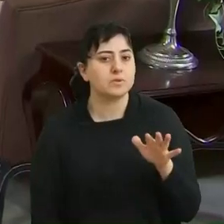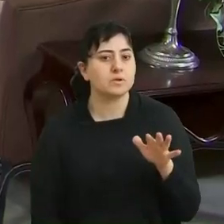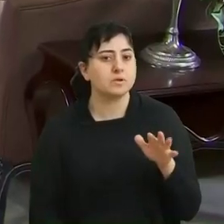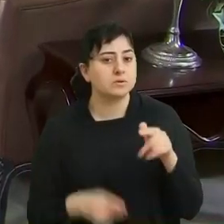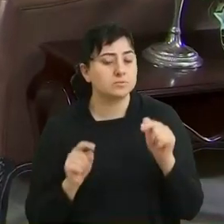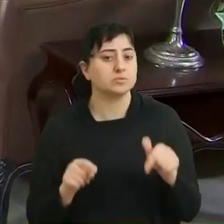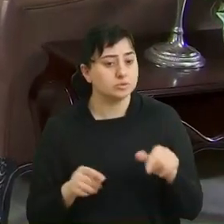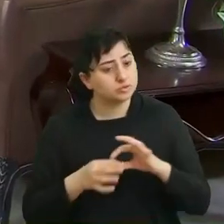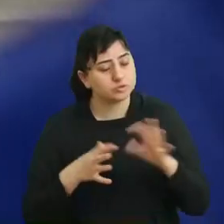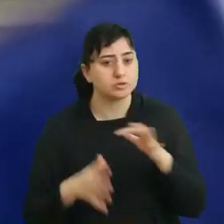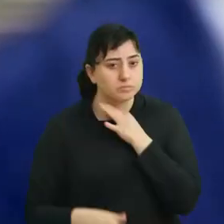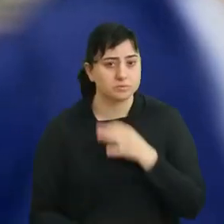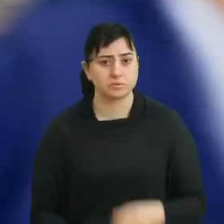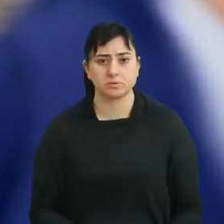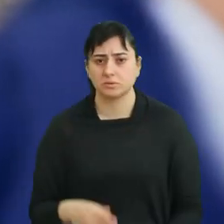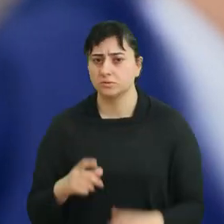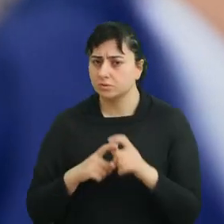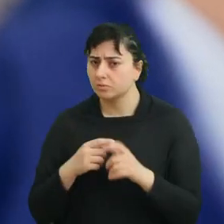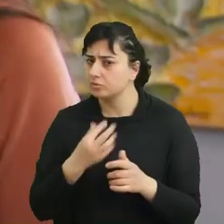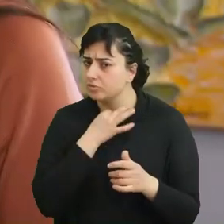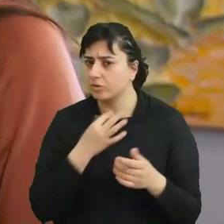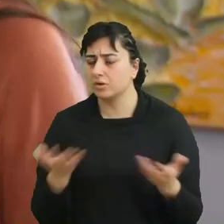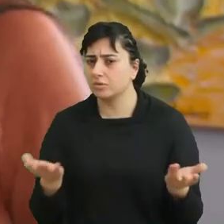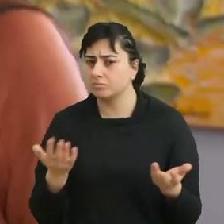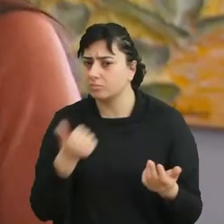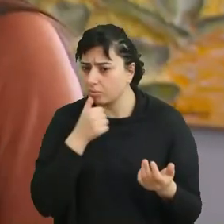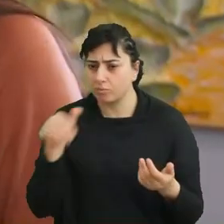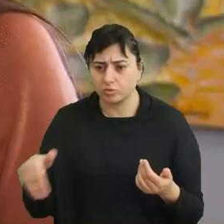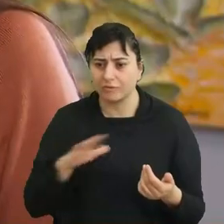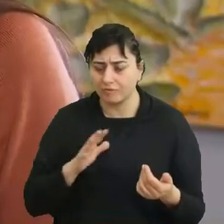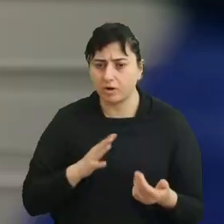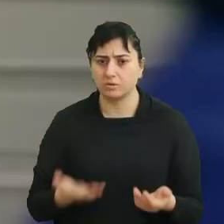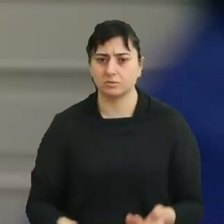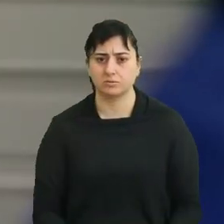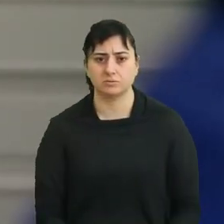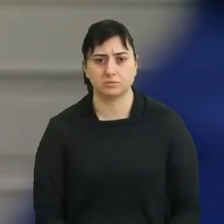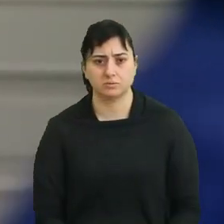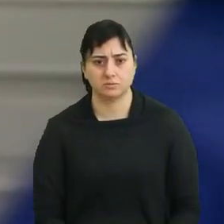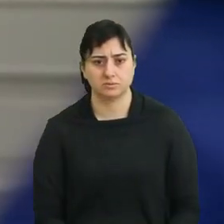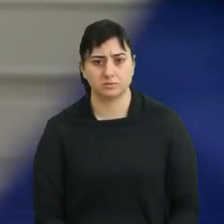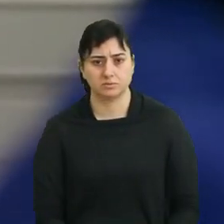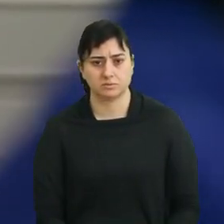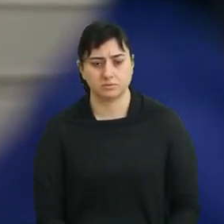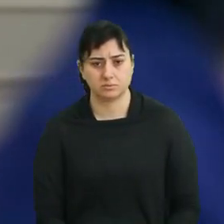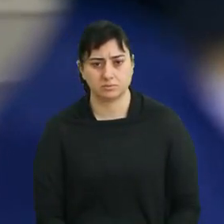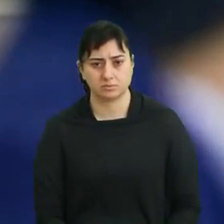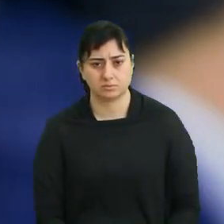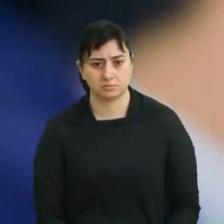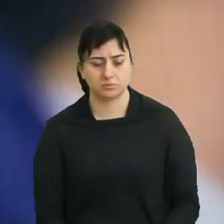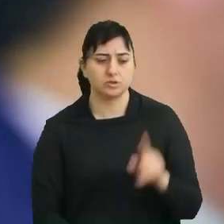bırakma. Bu işi burada çözelim bence. Ya Sarp Allah aşkına, ne ahireti ya? Babam burada, konuşurlar işte. Ah yavrum, şoktasın